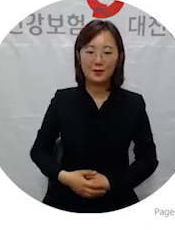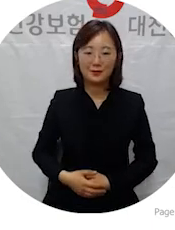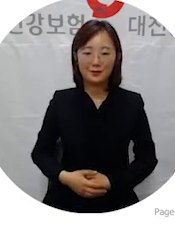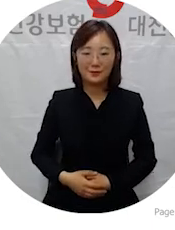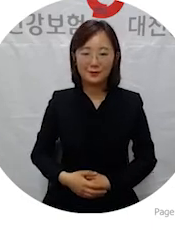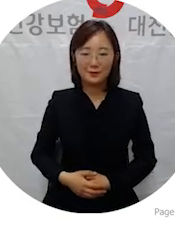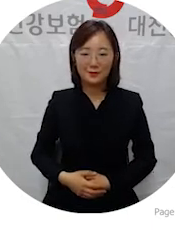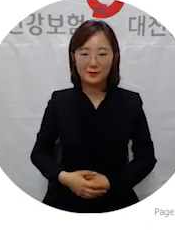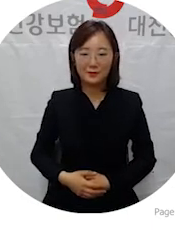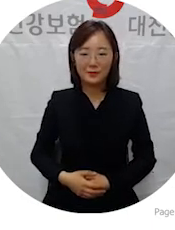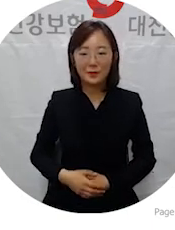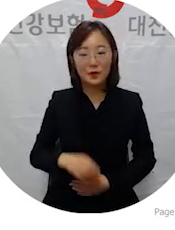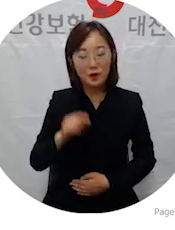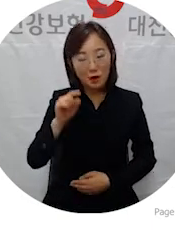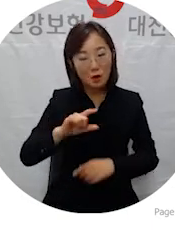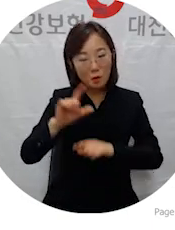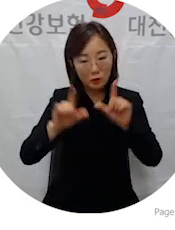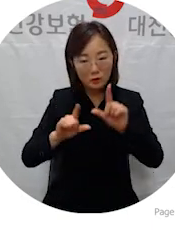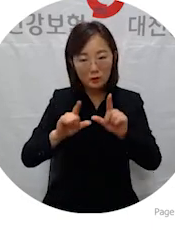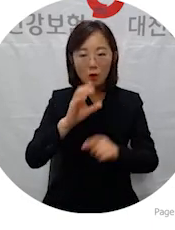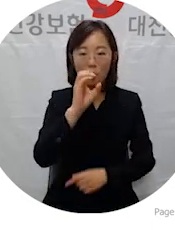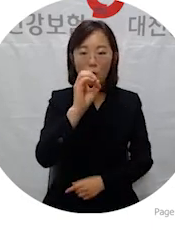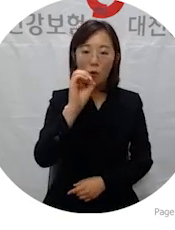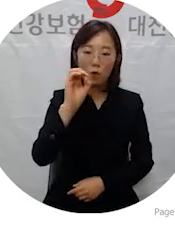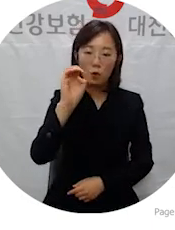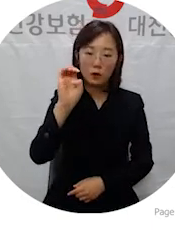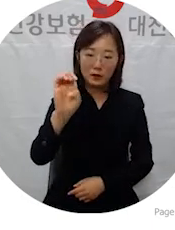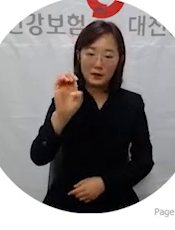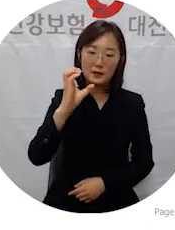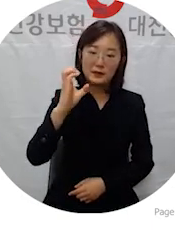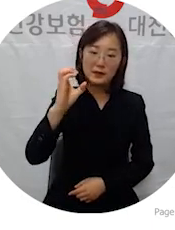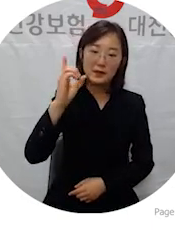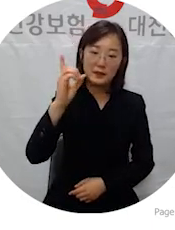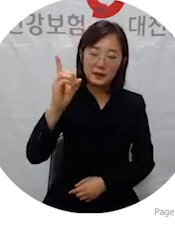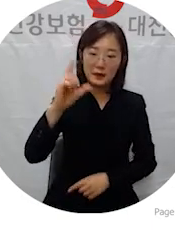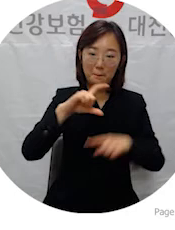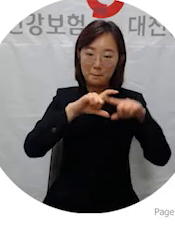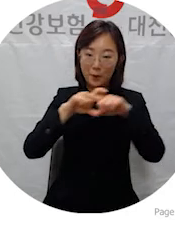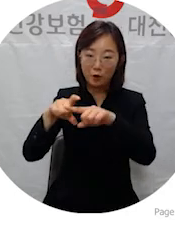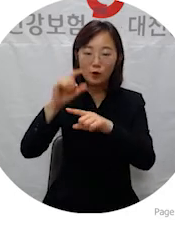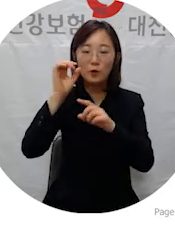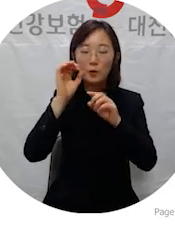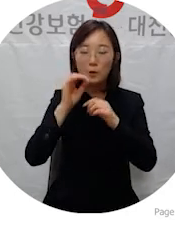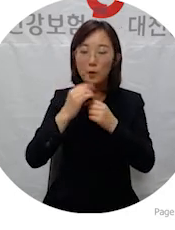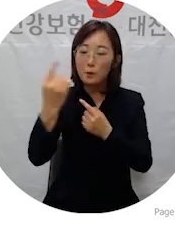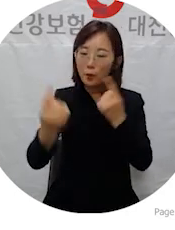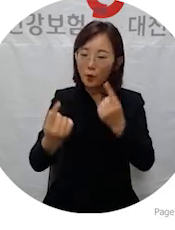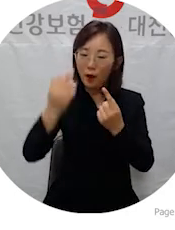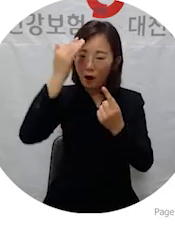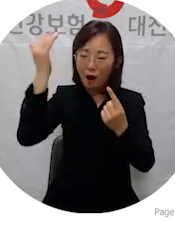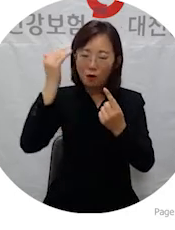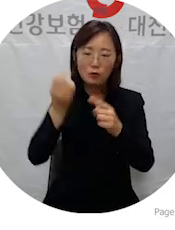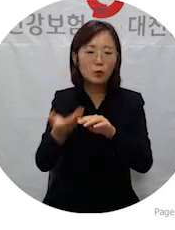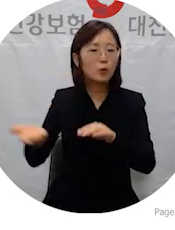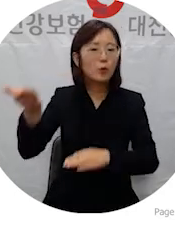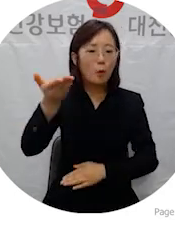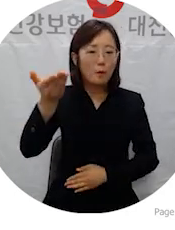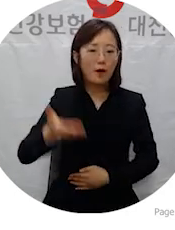수명과 영아 사망률 부문에서도 OECD 평균에 비해 더 높은 양호한 수준을 보이고